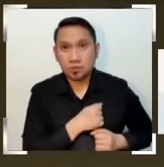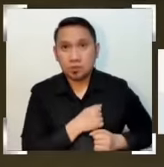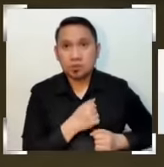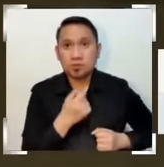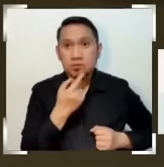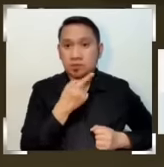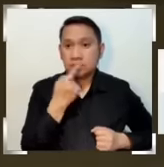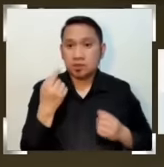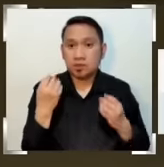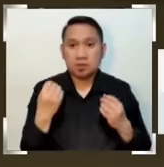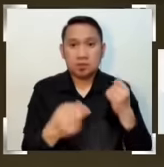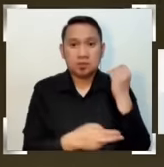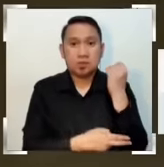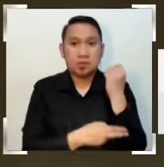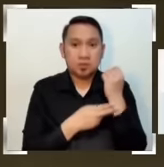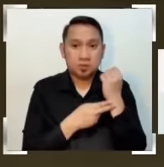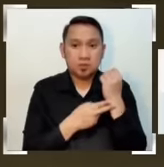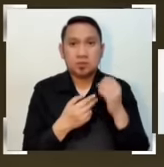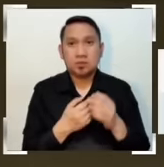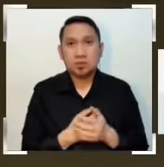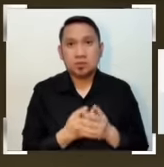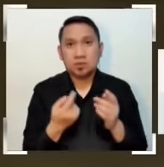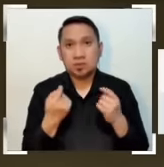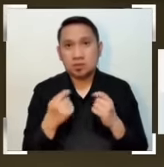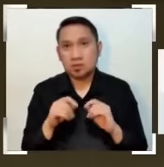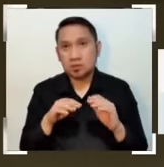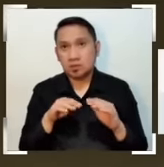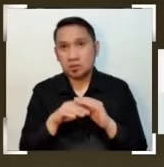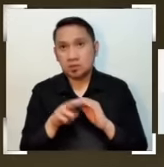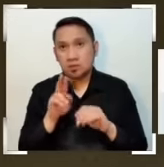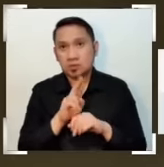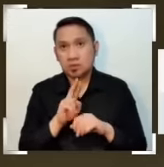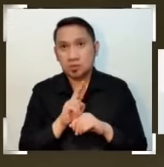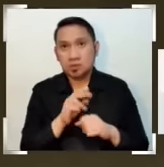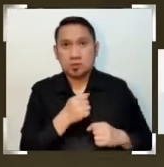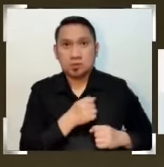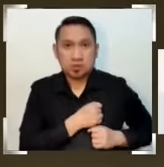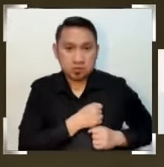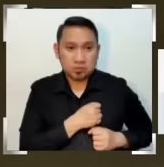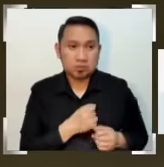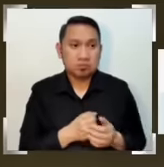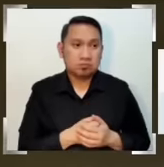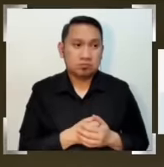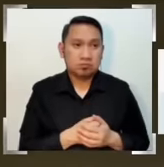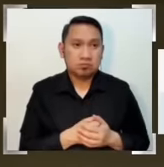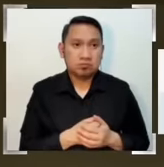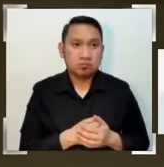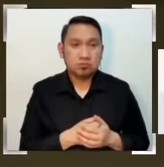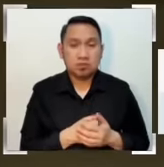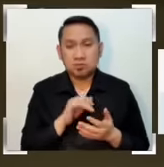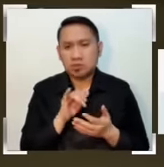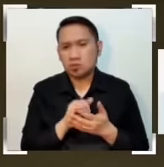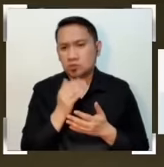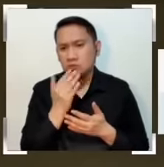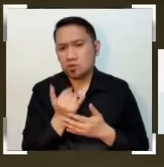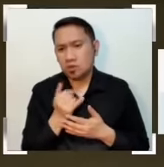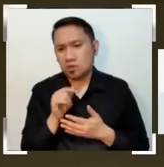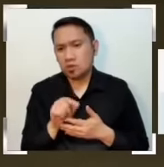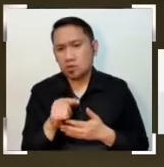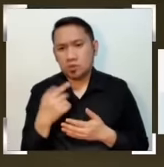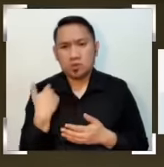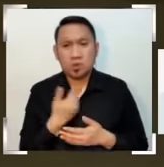hotel parang sinisequester na nila para magamit ng mga sundalo. So kaya medyo nangangamba kami na